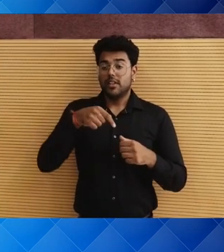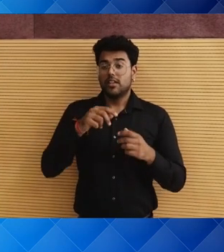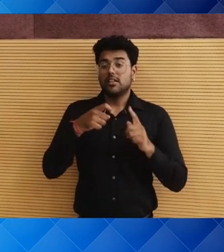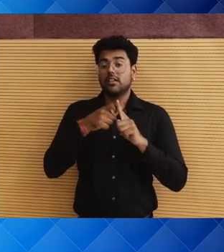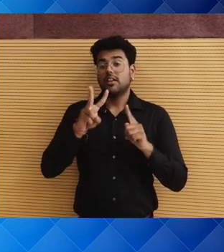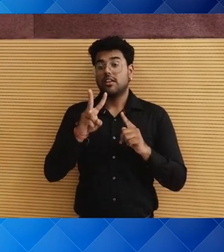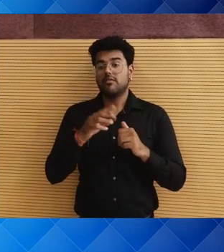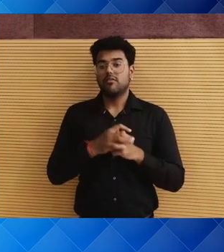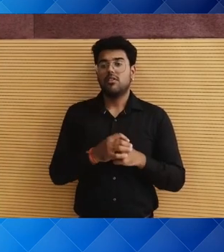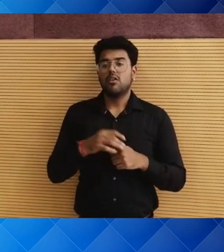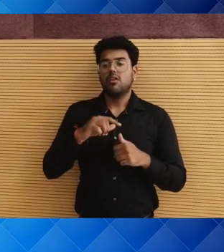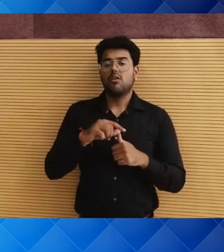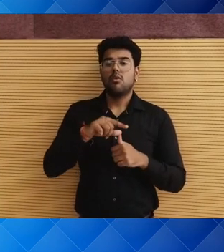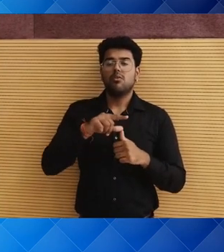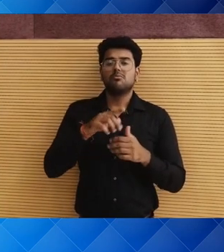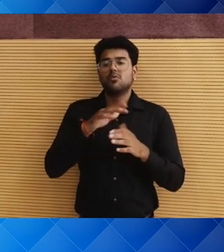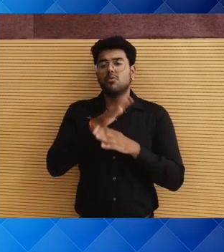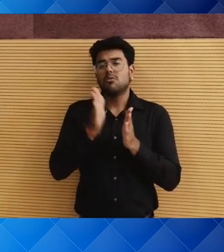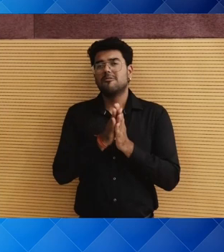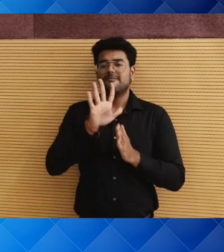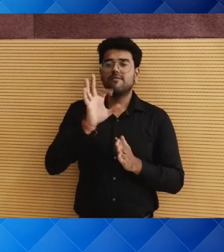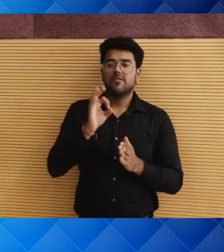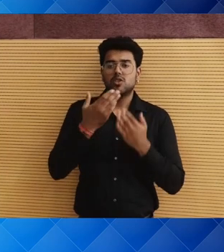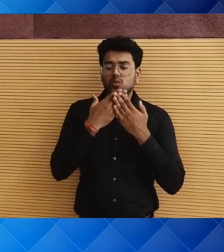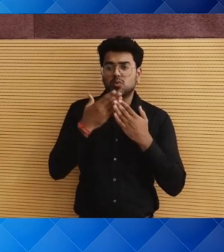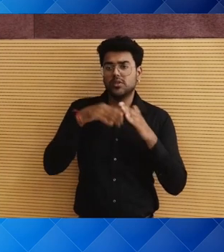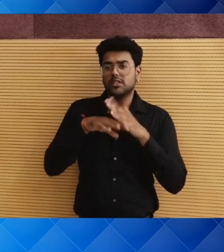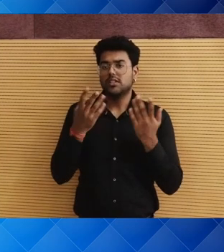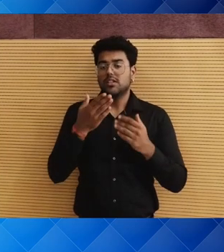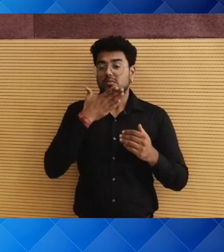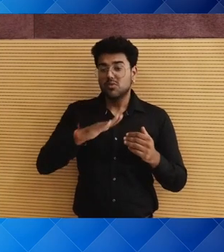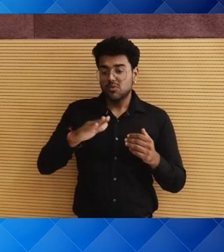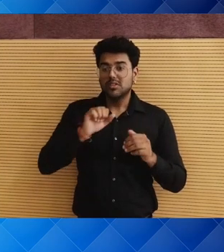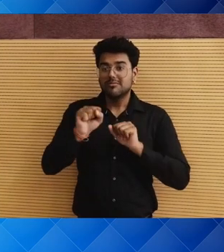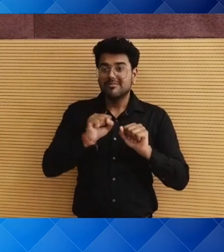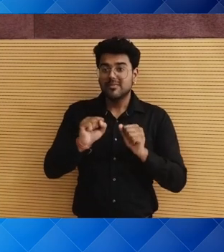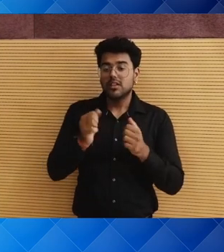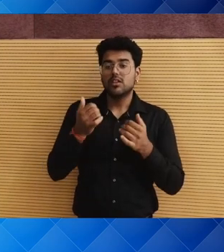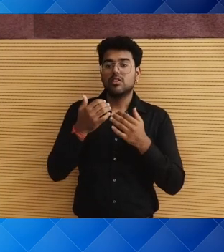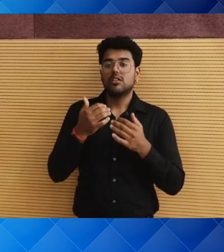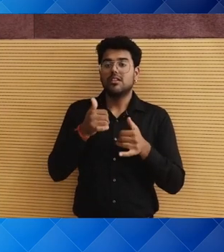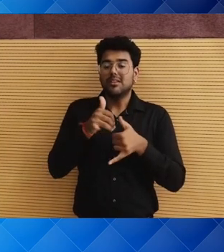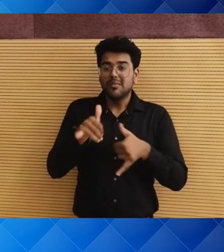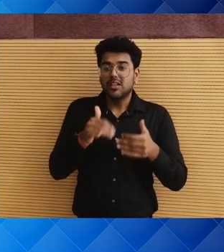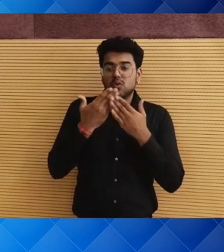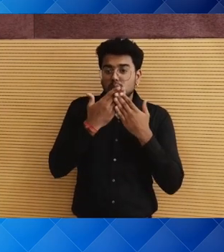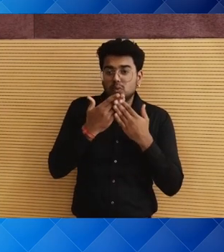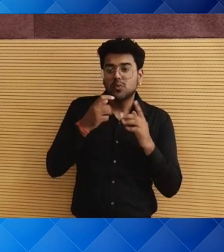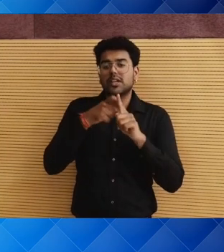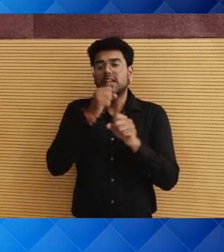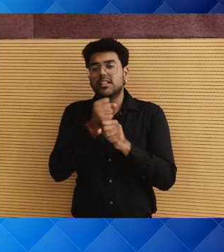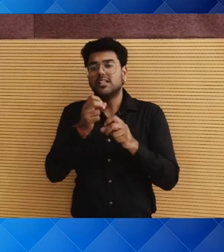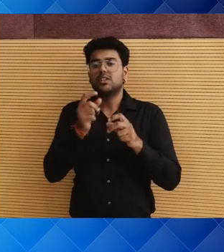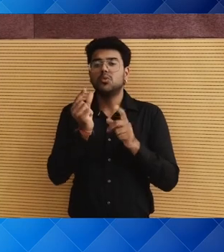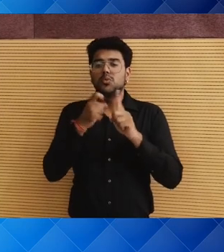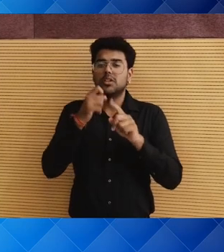से 50 स्कूलों में बाल वाटिका 1 शुरू कर देगी। 2 भी शुरू होगा, 3 भी शुरू